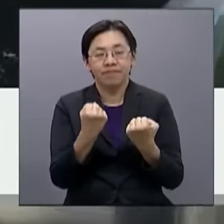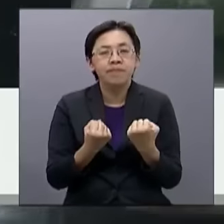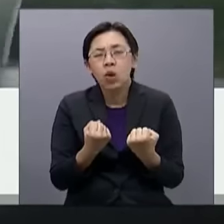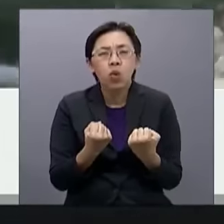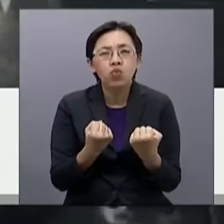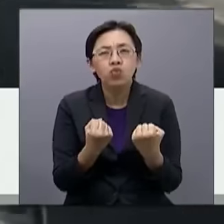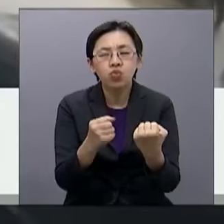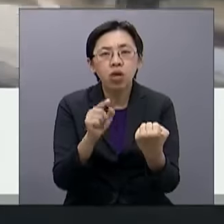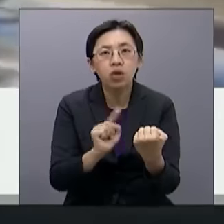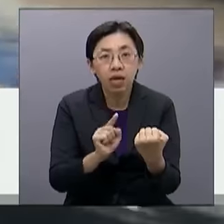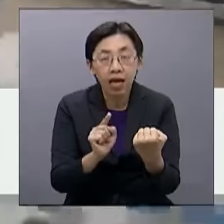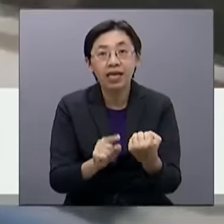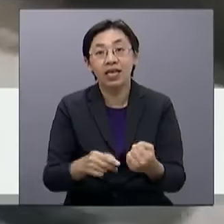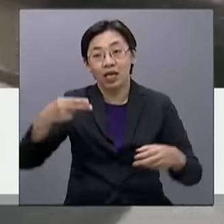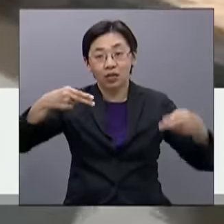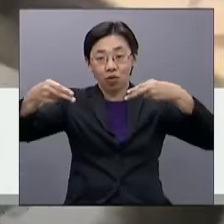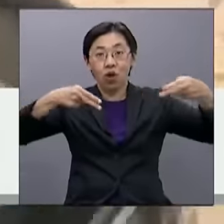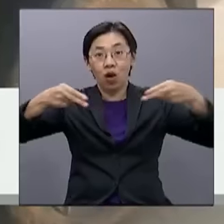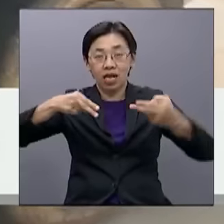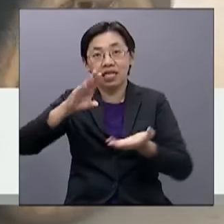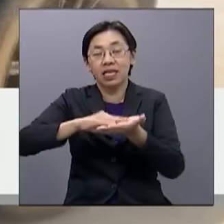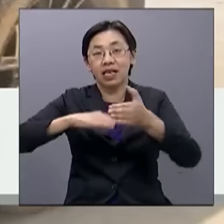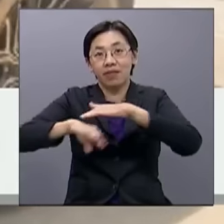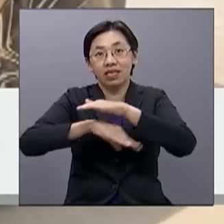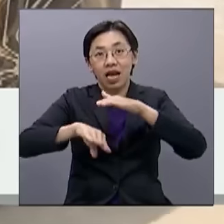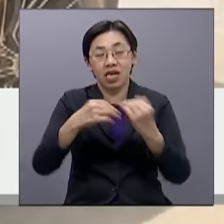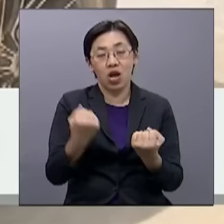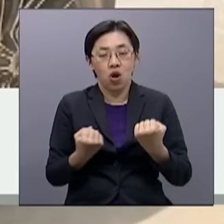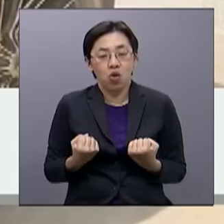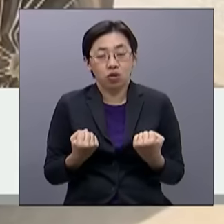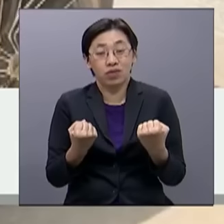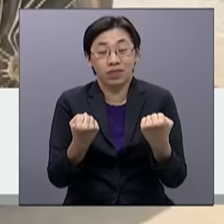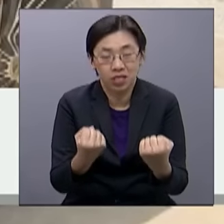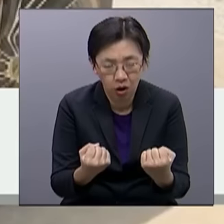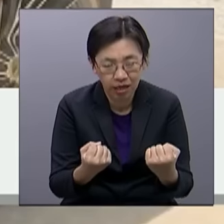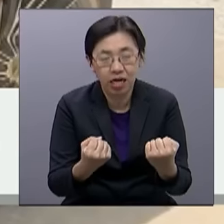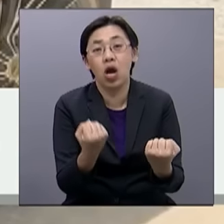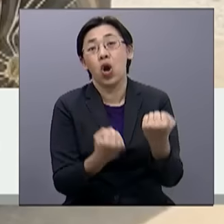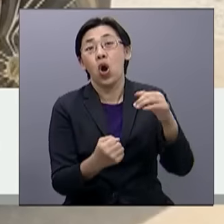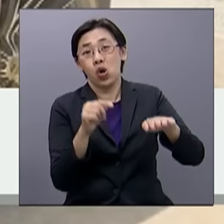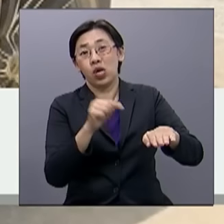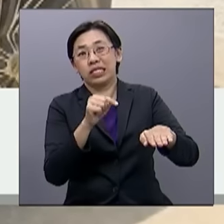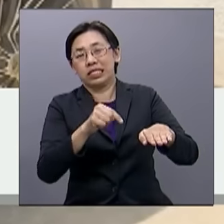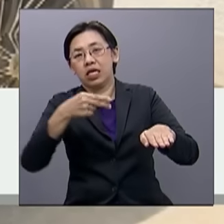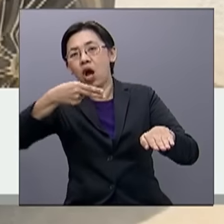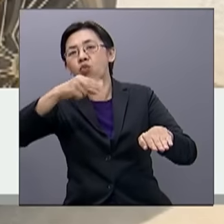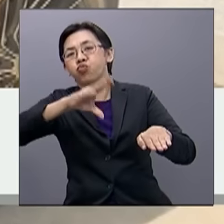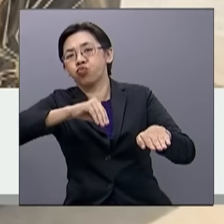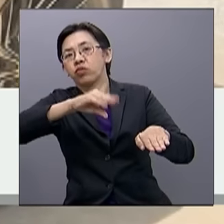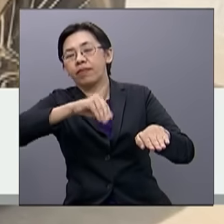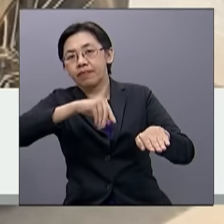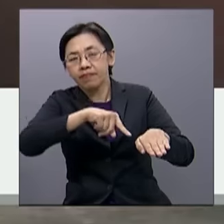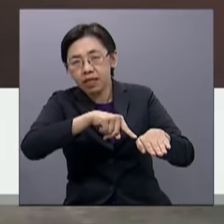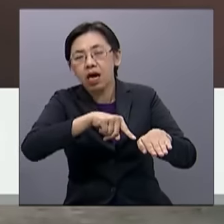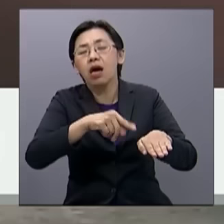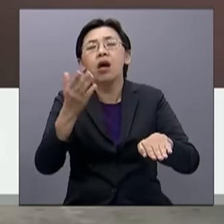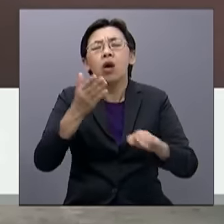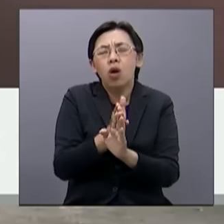ที่อยู่ในกล้องวงจรปิดที่สามารถจับภาพได้ในช่วงที่สามารถไปก่อเหตุก่อนหน้